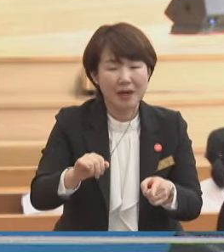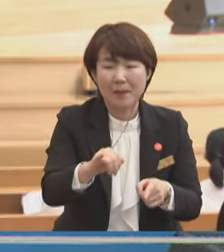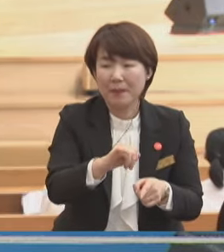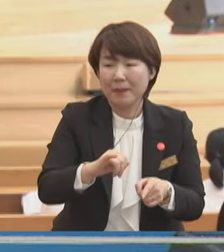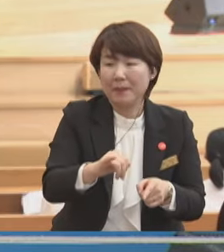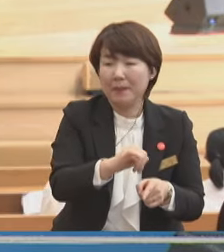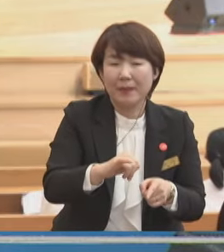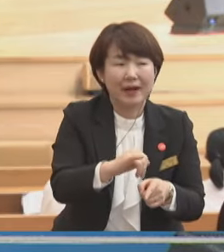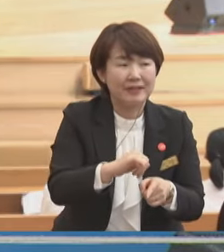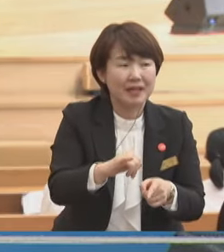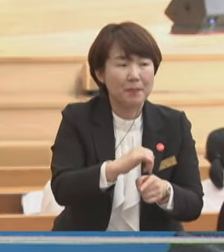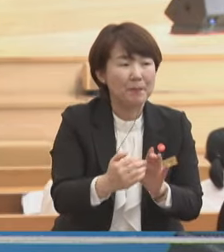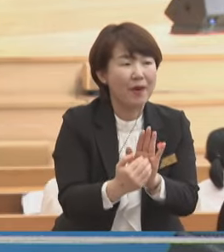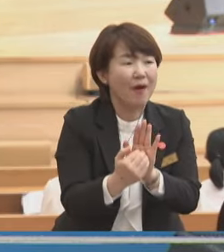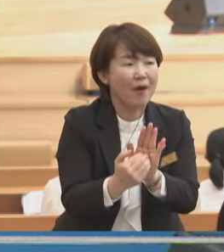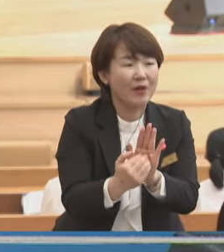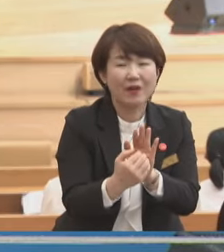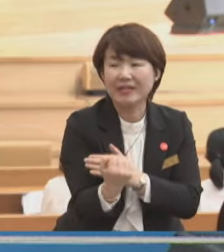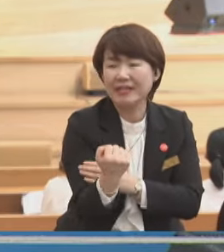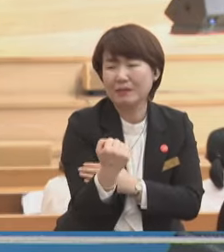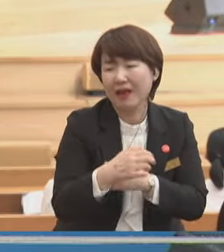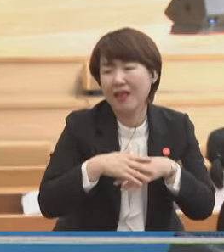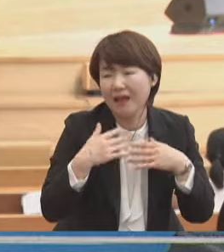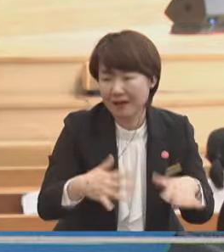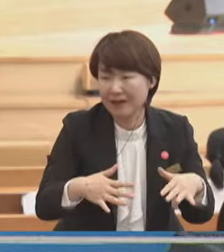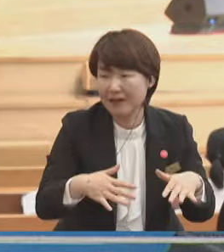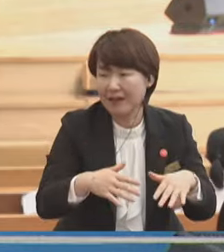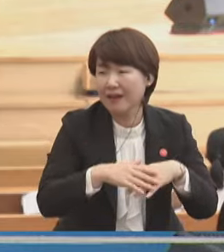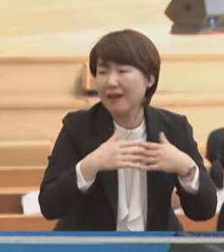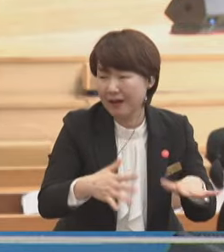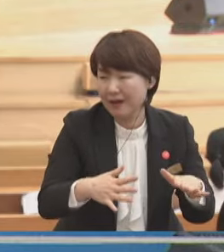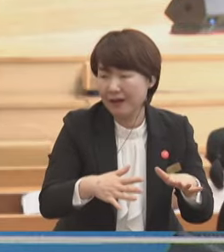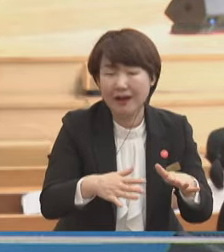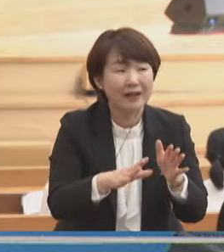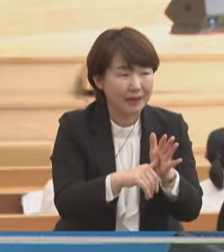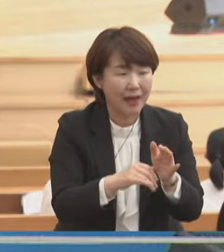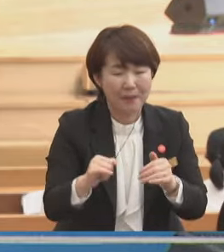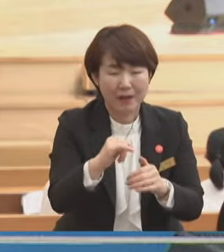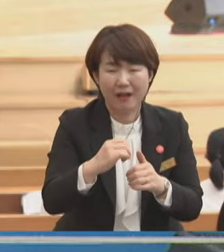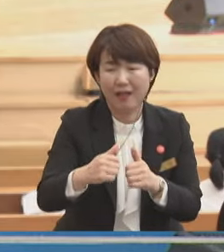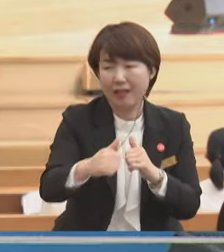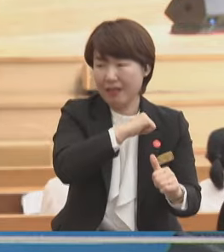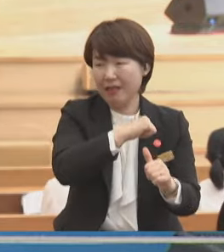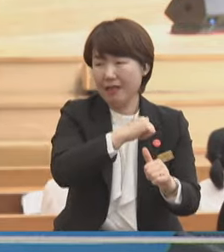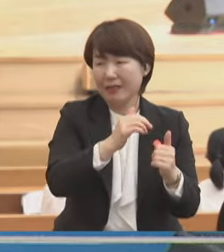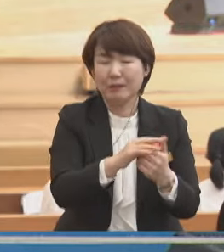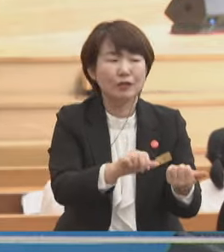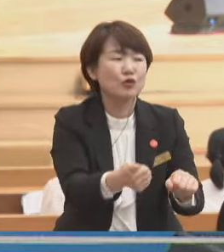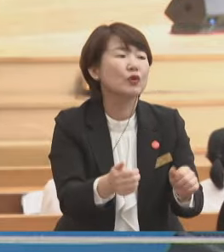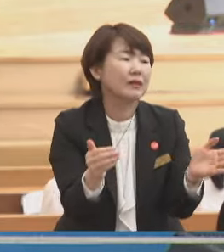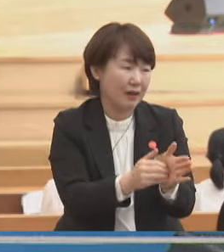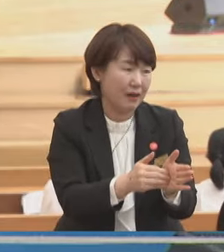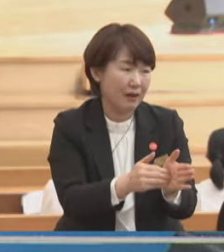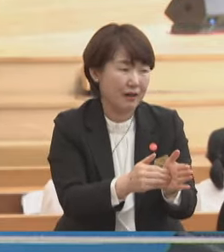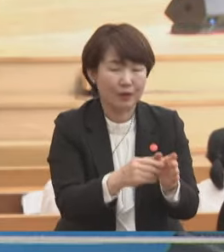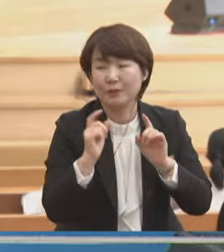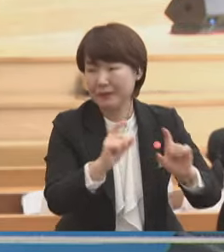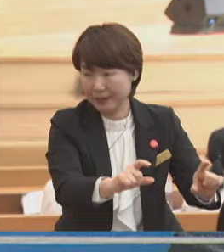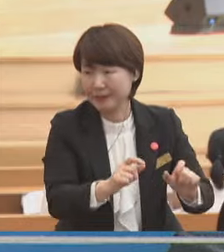스라는 체계가 약 는 그 병균에 의한 그게 사인으로 판명이 된